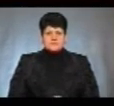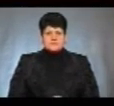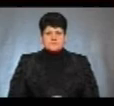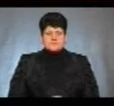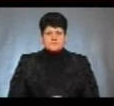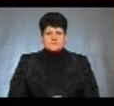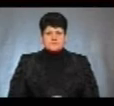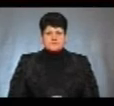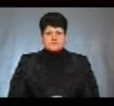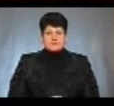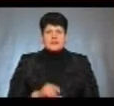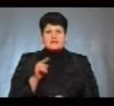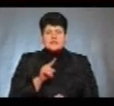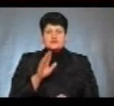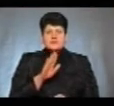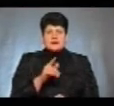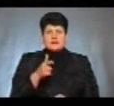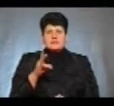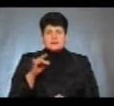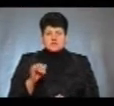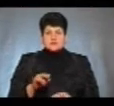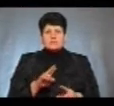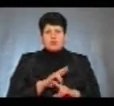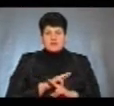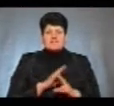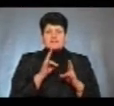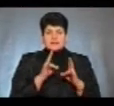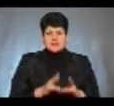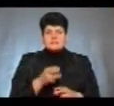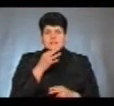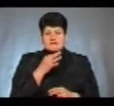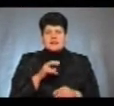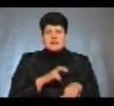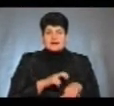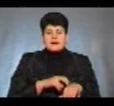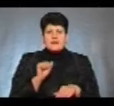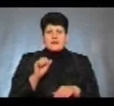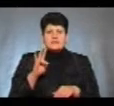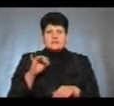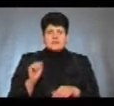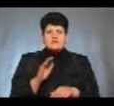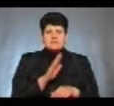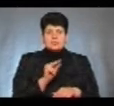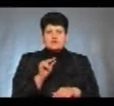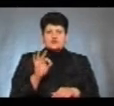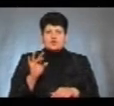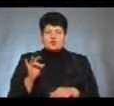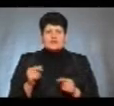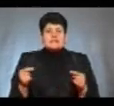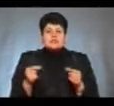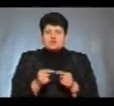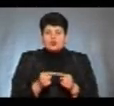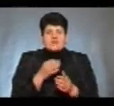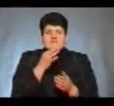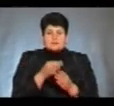помер. Те, що Віталій Гнатишин помер від травм, підтвердив лікар-анестезіолог Володимир Чорнота. Однак чіткої відповіді